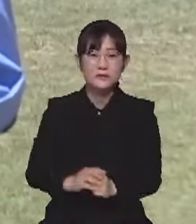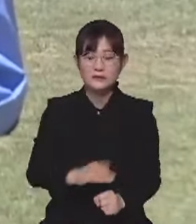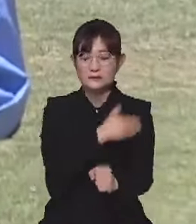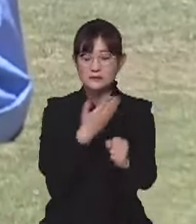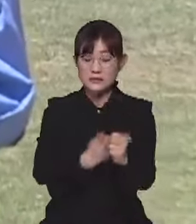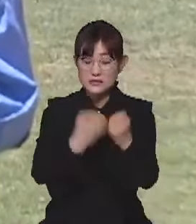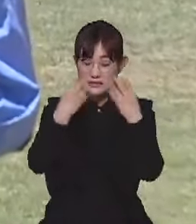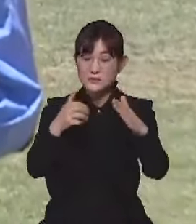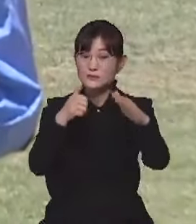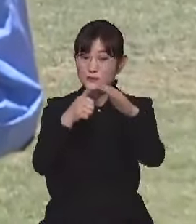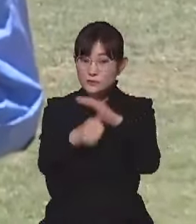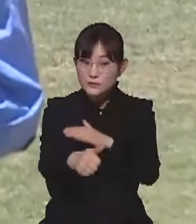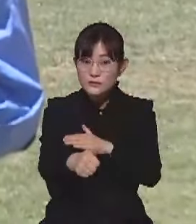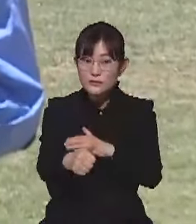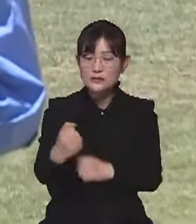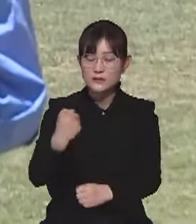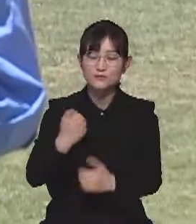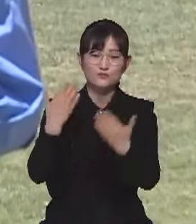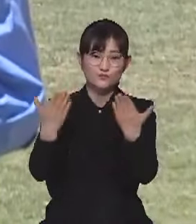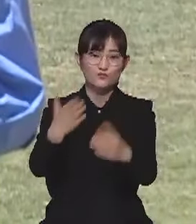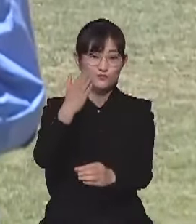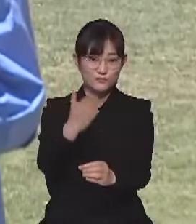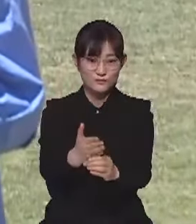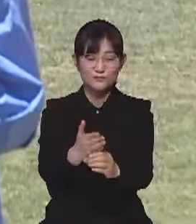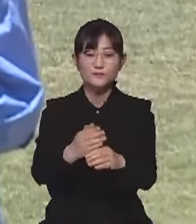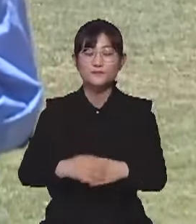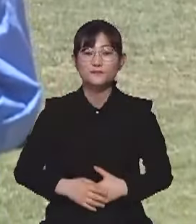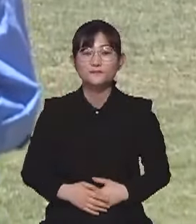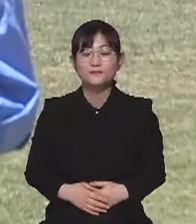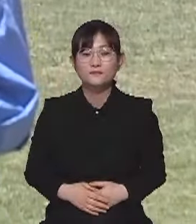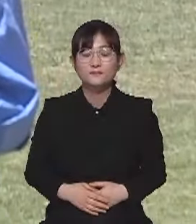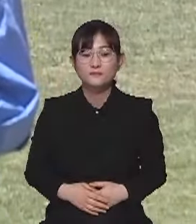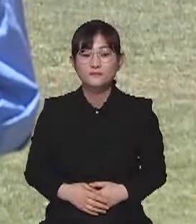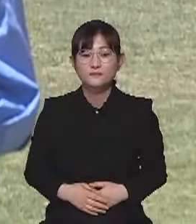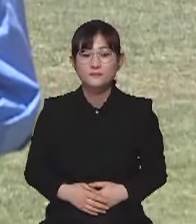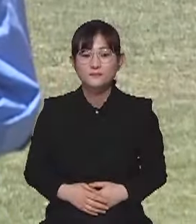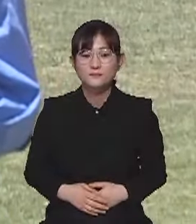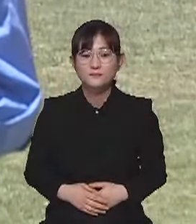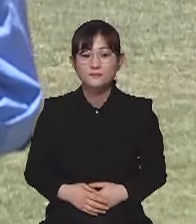아기 호랑이들이 큰 활력을 불어넣고 있습니다. 호주 캔버라에서 KBC 고울입니다.